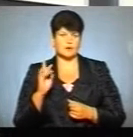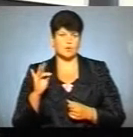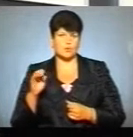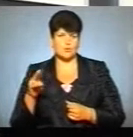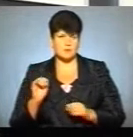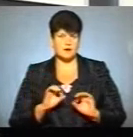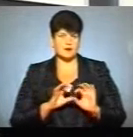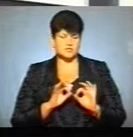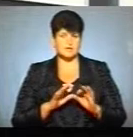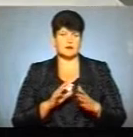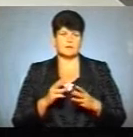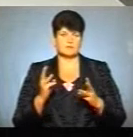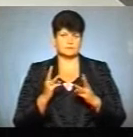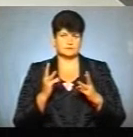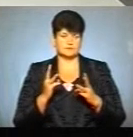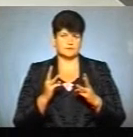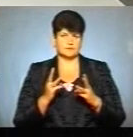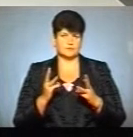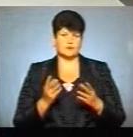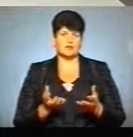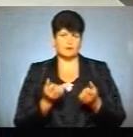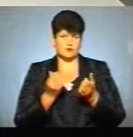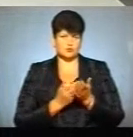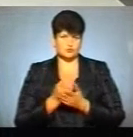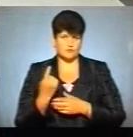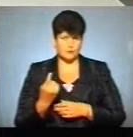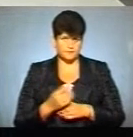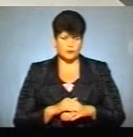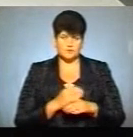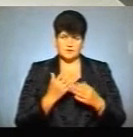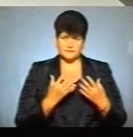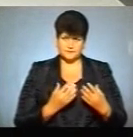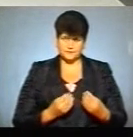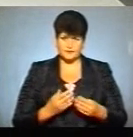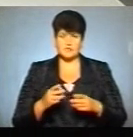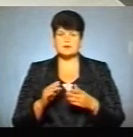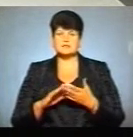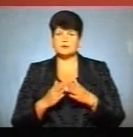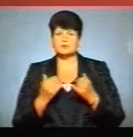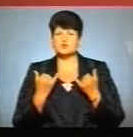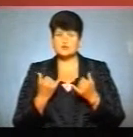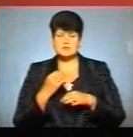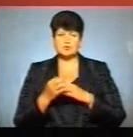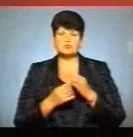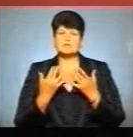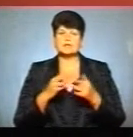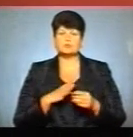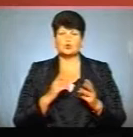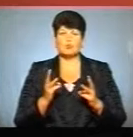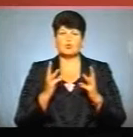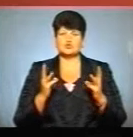речениця пожежно-рятувальної служби в області. Мої вітання. Доброго дня. Розкажіть, будь ласка, станом на сьогодні за добу, скільки ми мали пожеж в